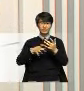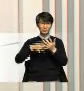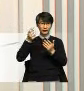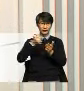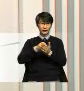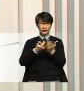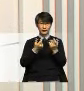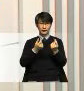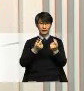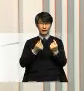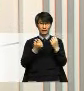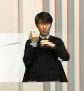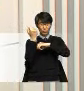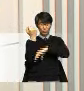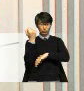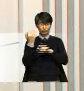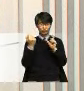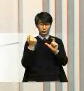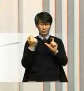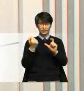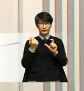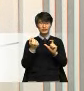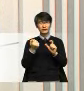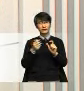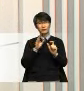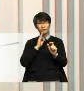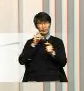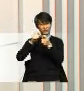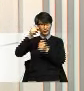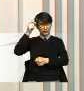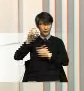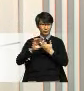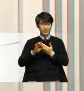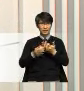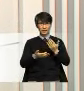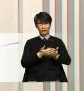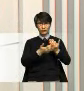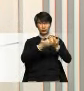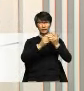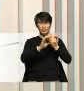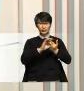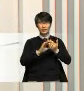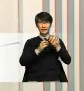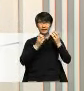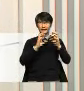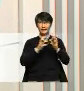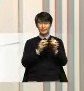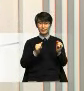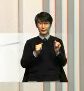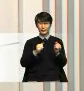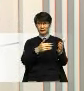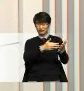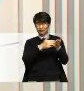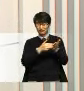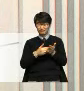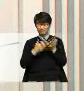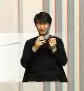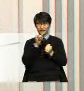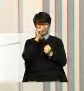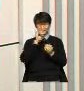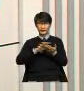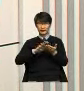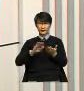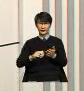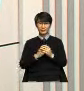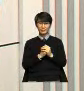선택입니다. 보수 성향 후보들이 관록의 정치인이라면 진보 성향에서는 신인들의 각축이 두드러집니다.